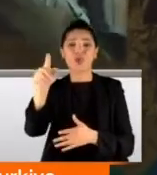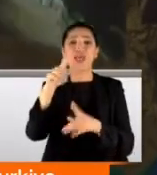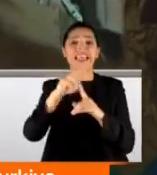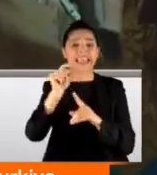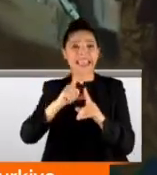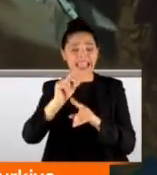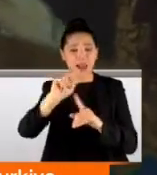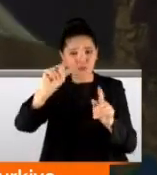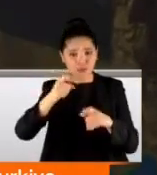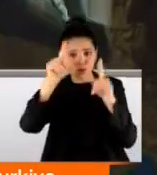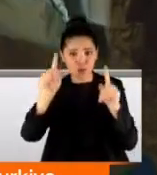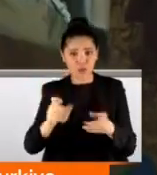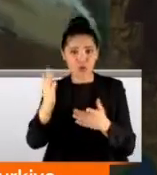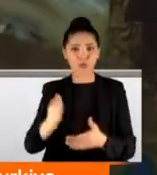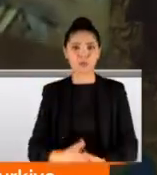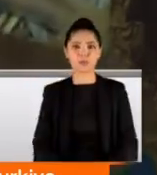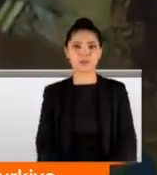mesela?